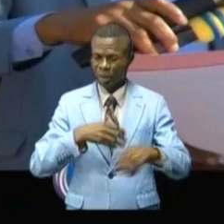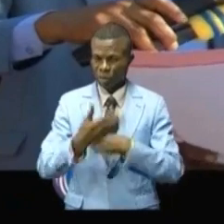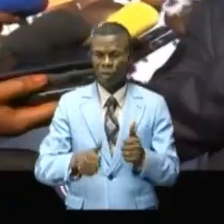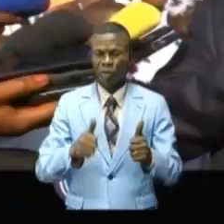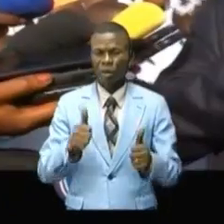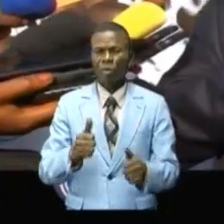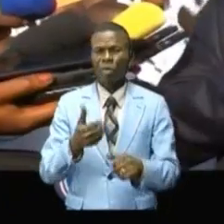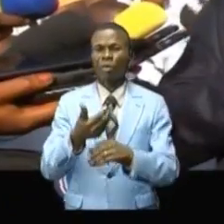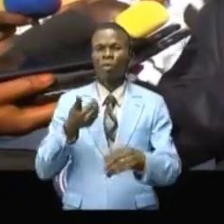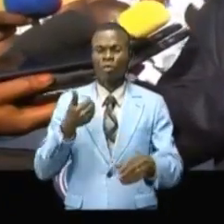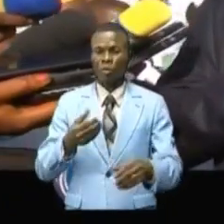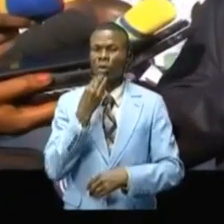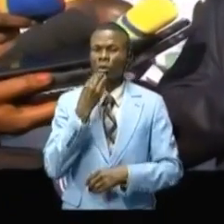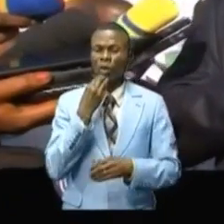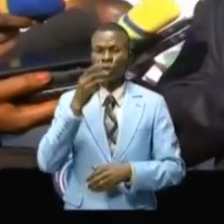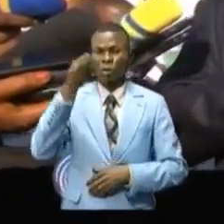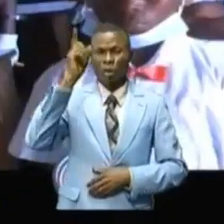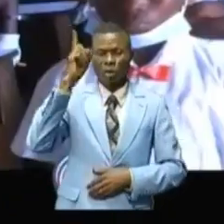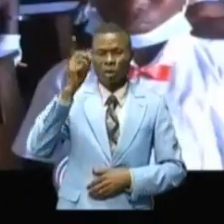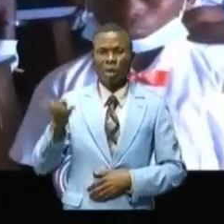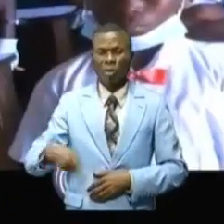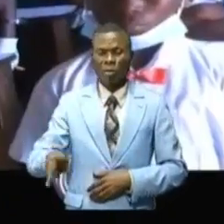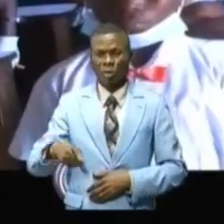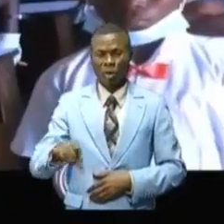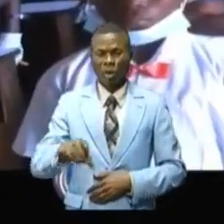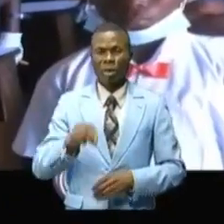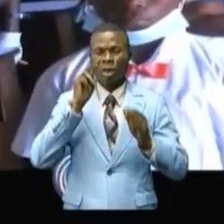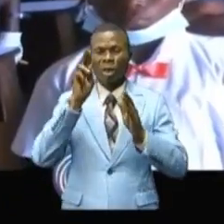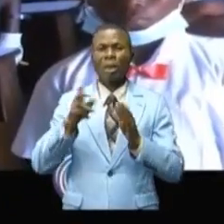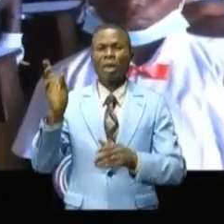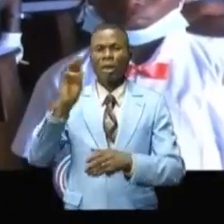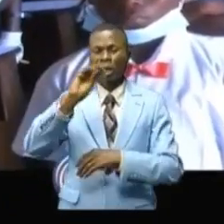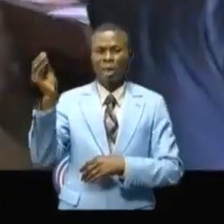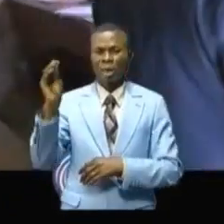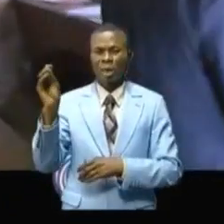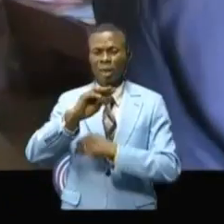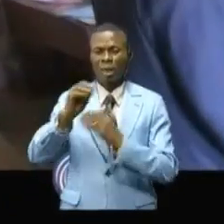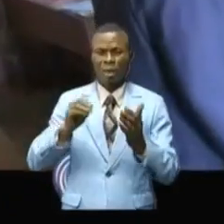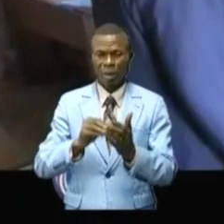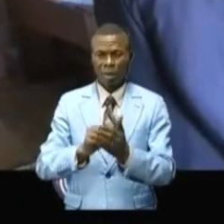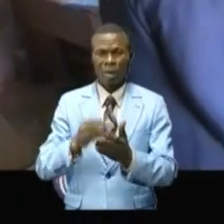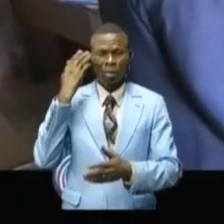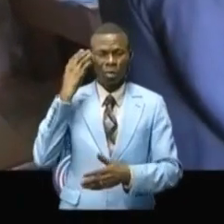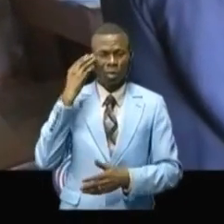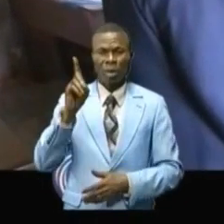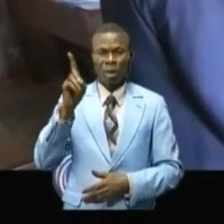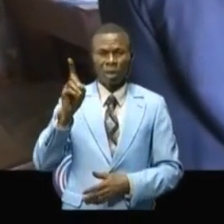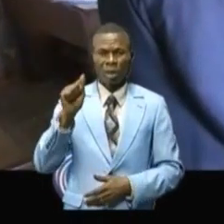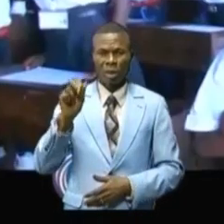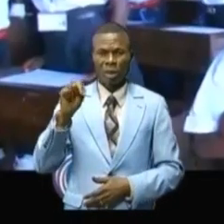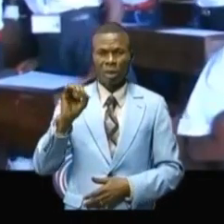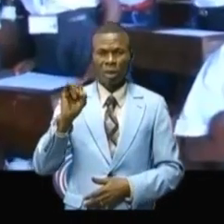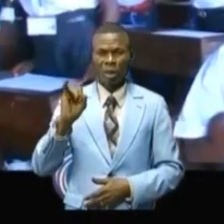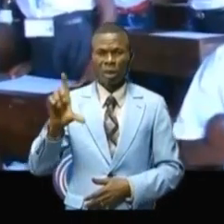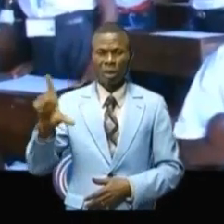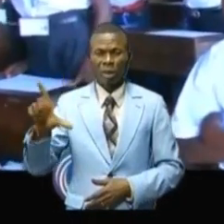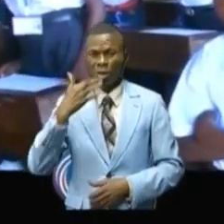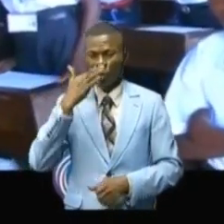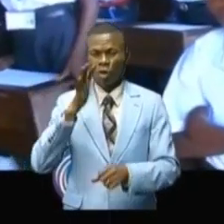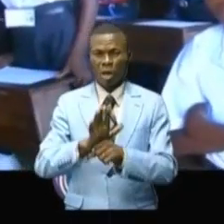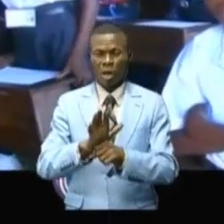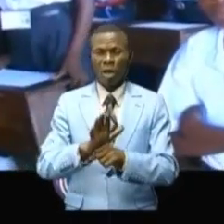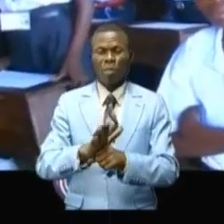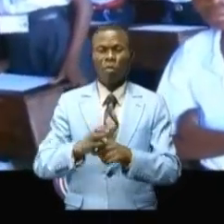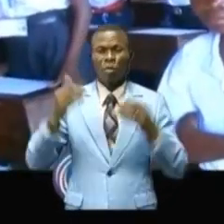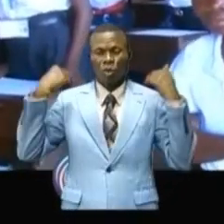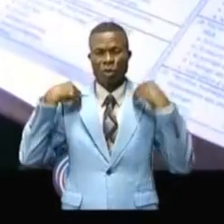Peu avant, l'inspecteur principal provincial de l'EPST Kassai Central 1, Pierre-Daniel Kassongo, a rassuré l'autorité provinciale quant